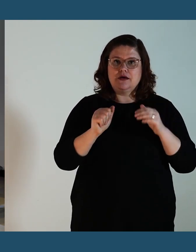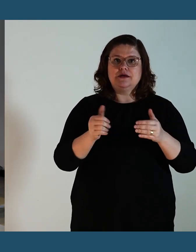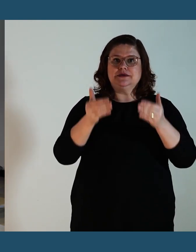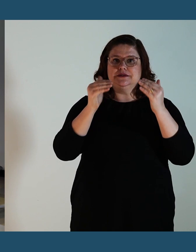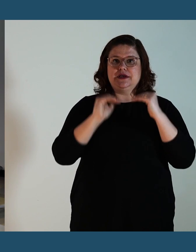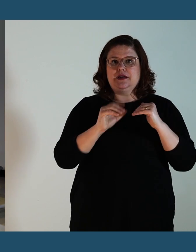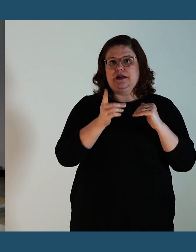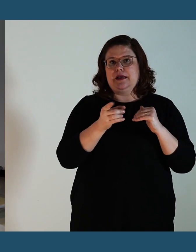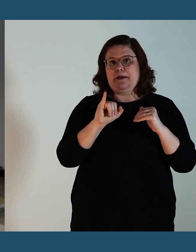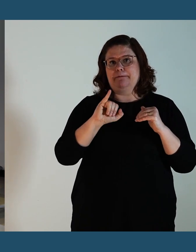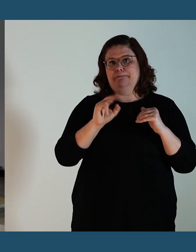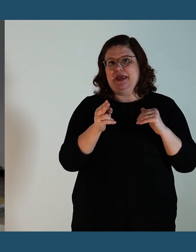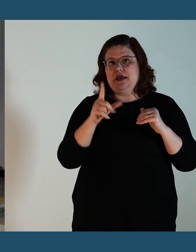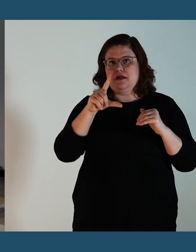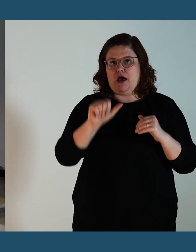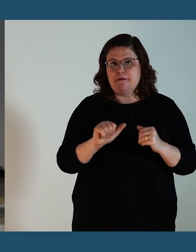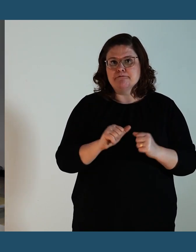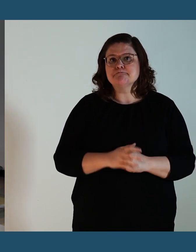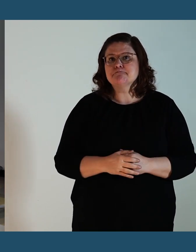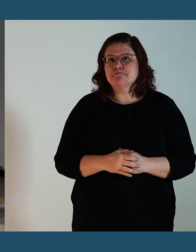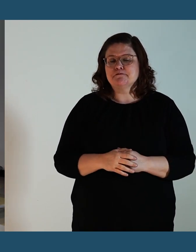Pihla Keto-Huovinen.